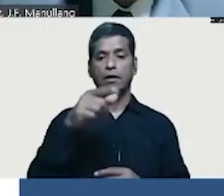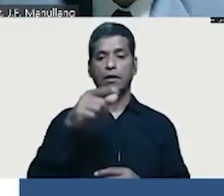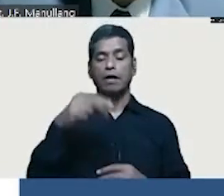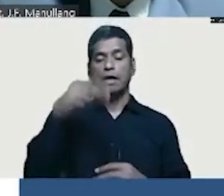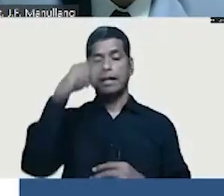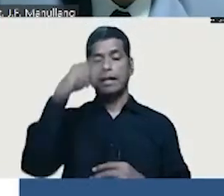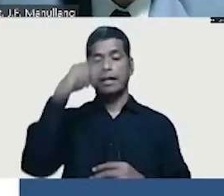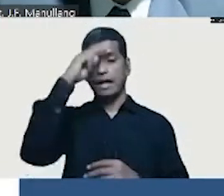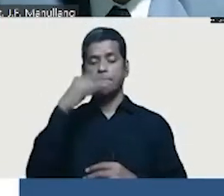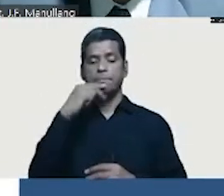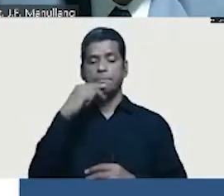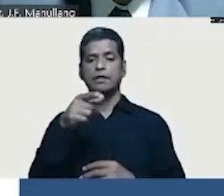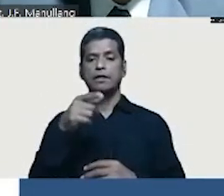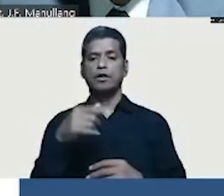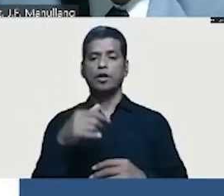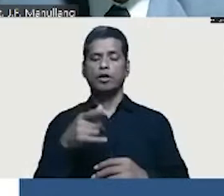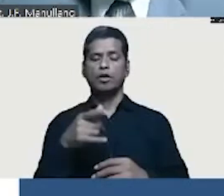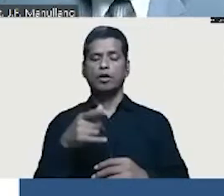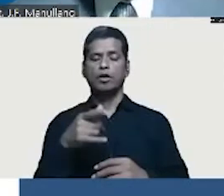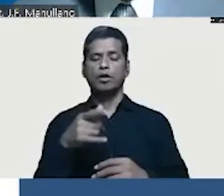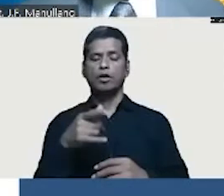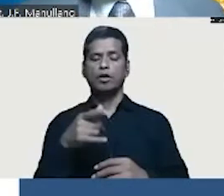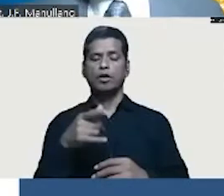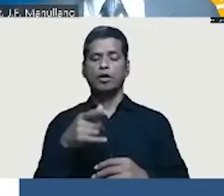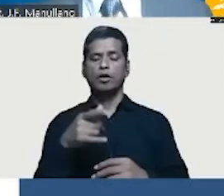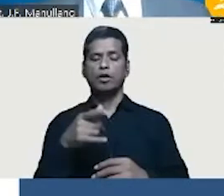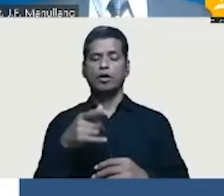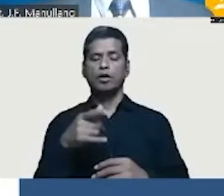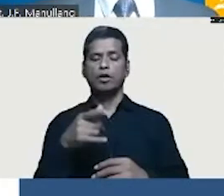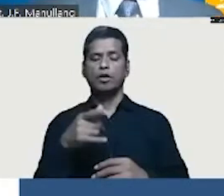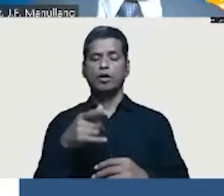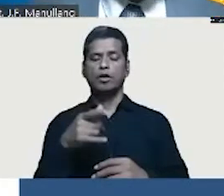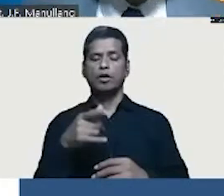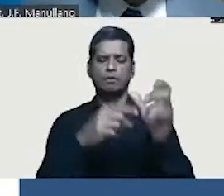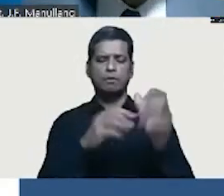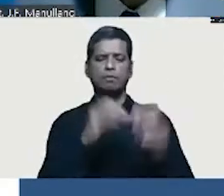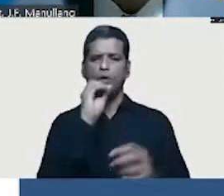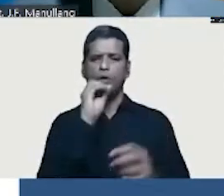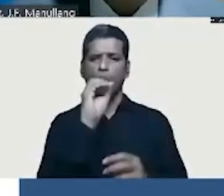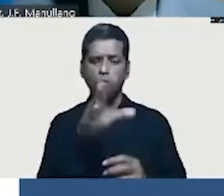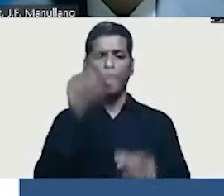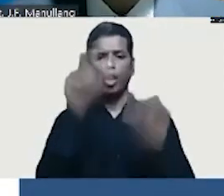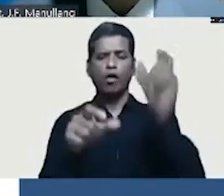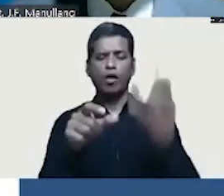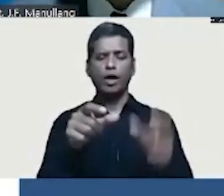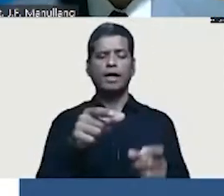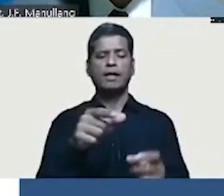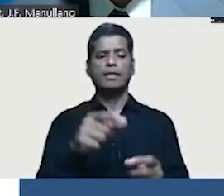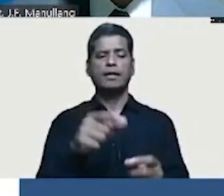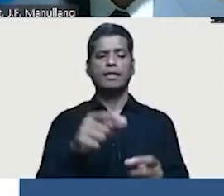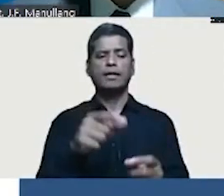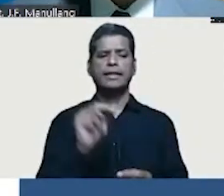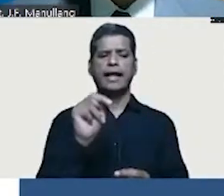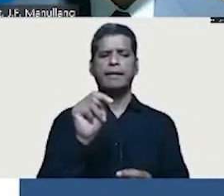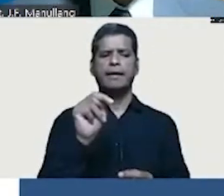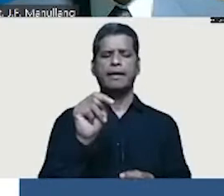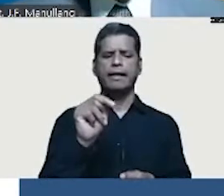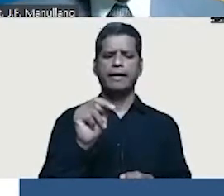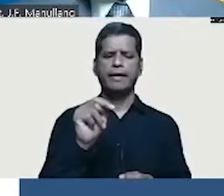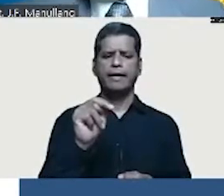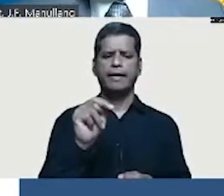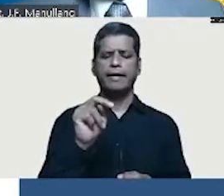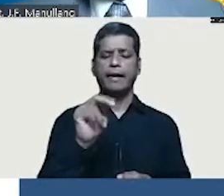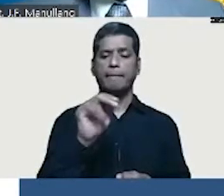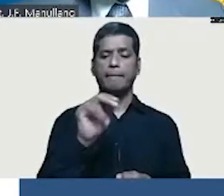mereka merendahkan diri dan liar bertobat yang tidak jadi ke juga berarti Nabi Yunus itu lebih palsu karena